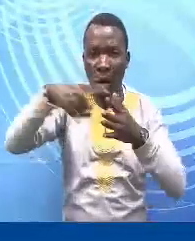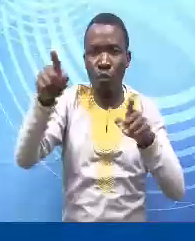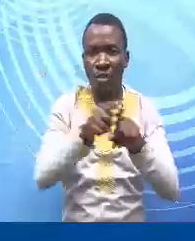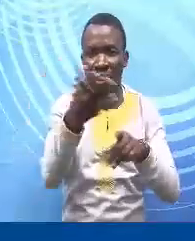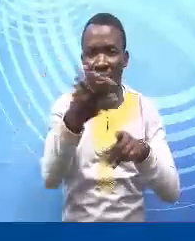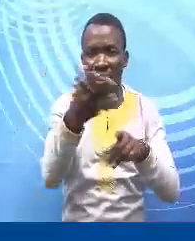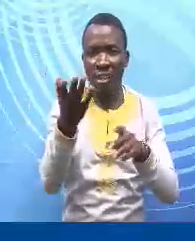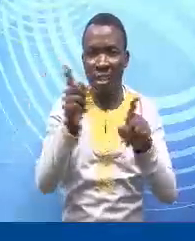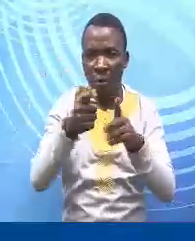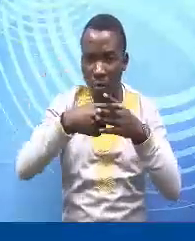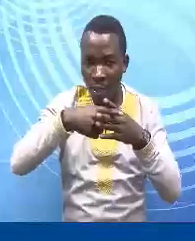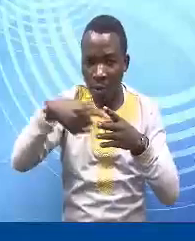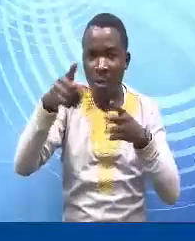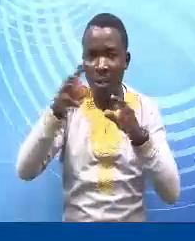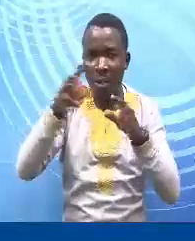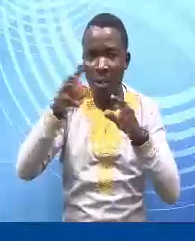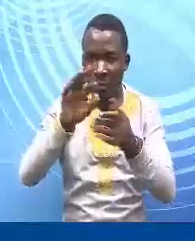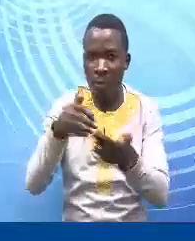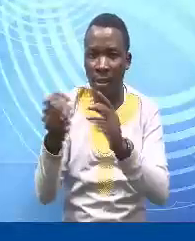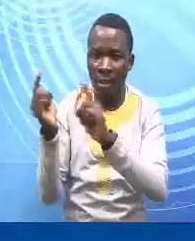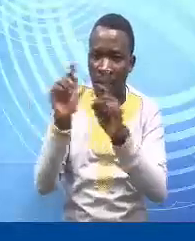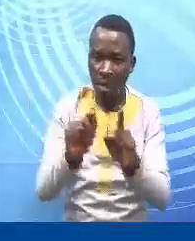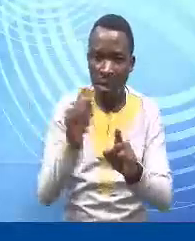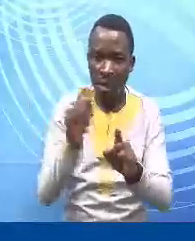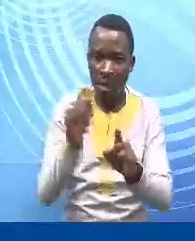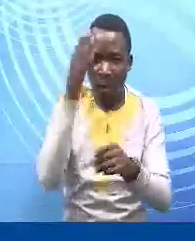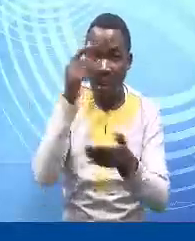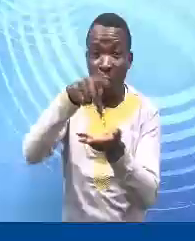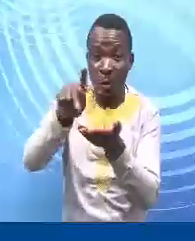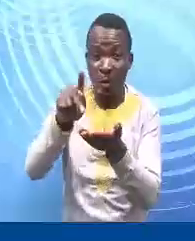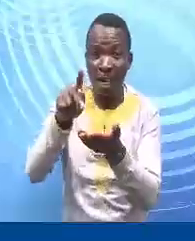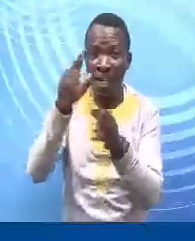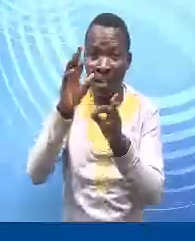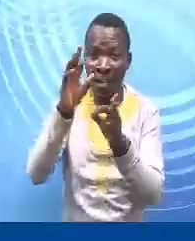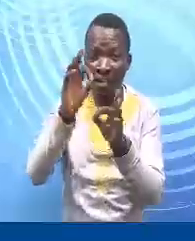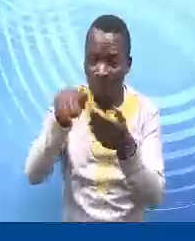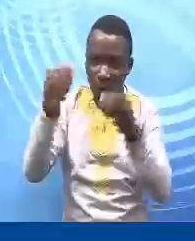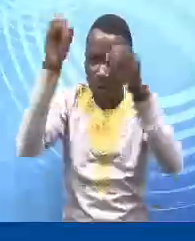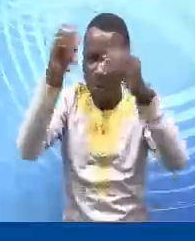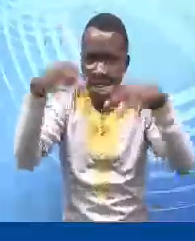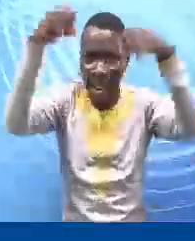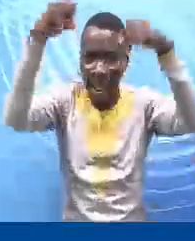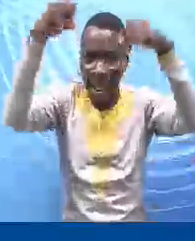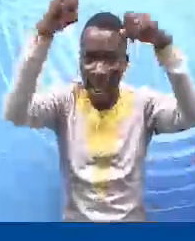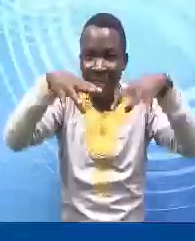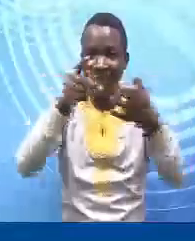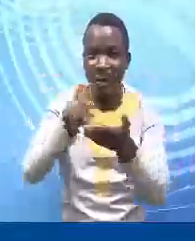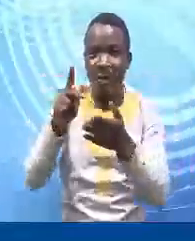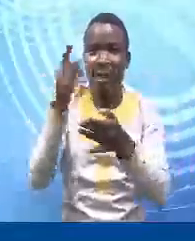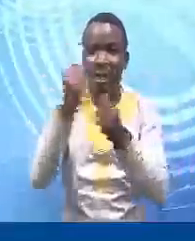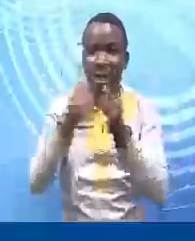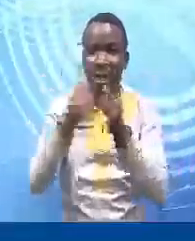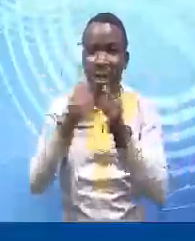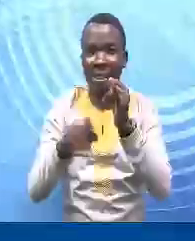nk'uko basohoye biriya bintu baraje kubera kumugura ibintu babita hanze baramugura kandi amaze kubaka iyo